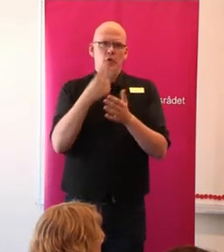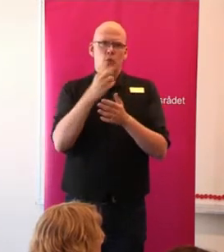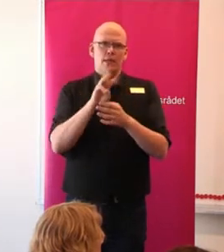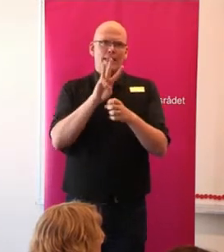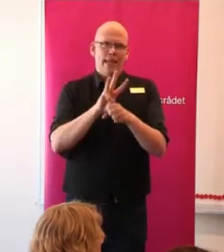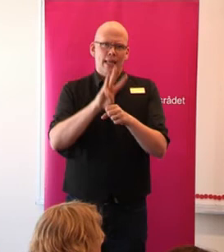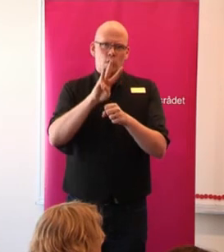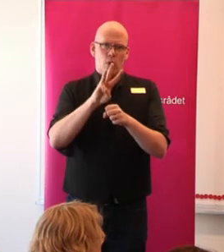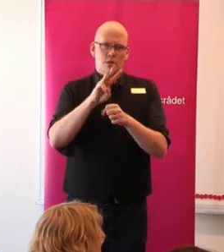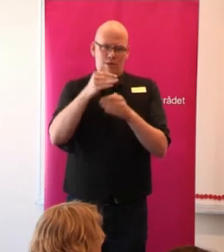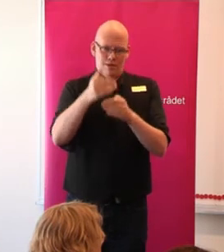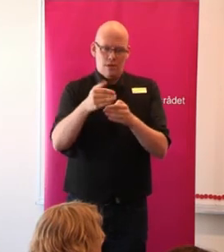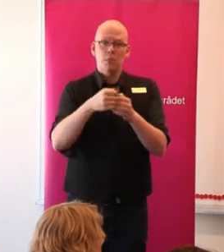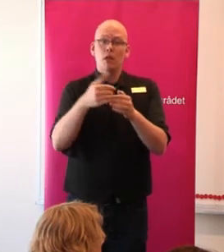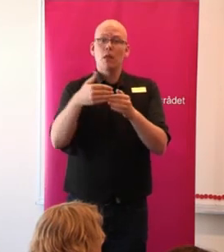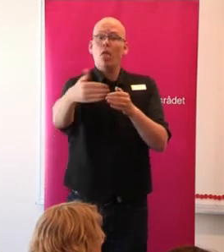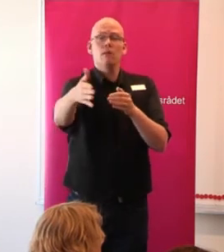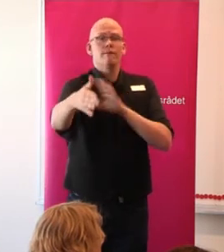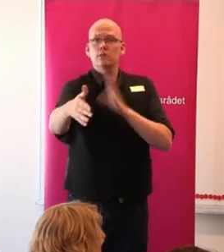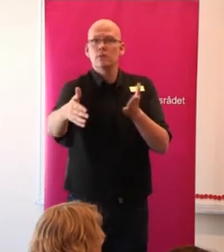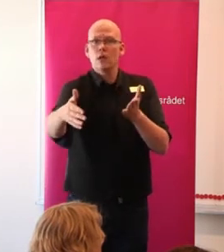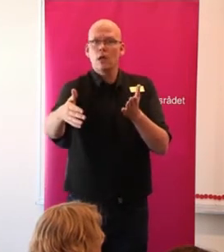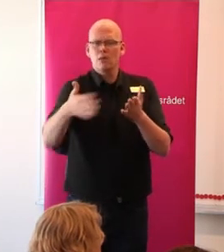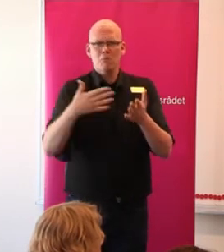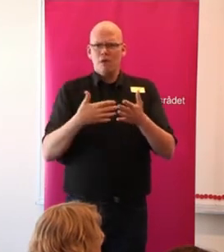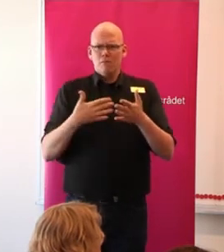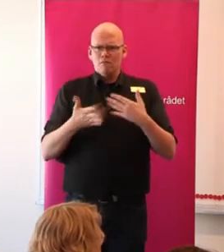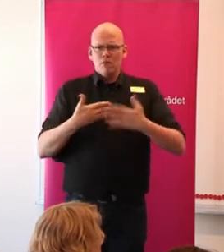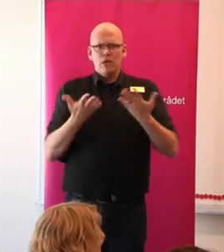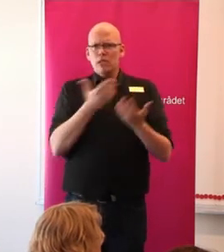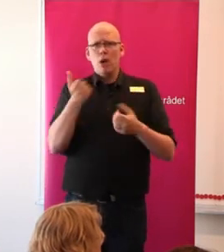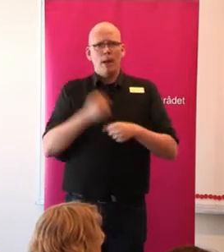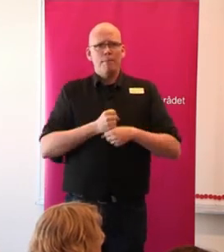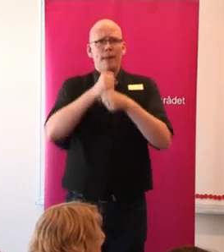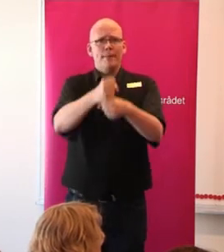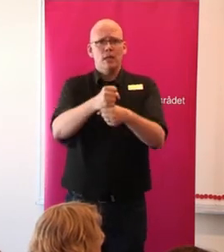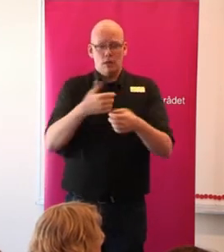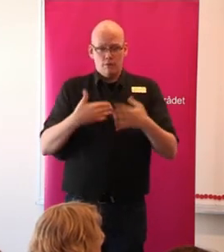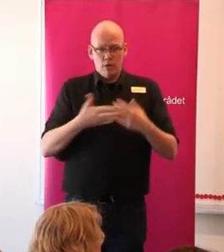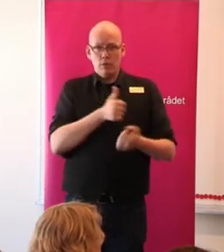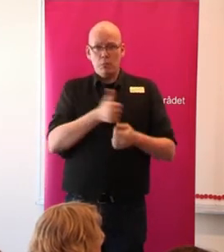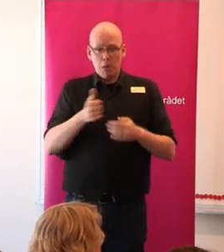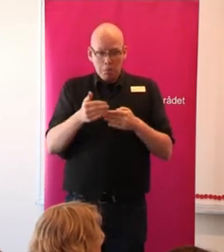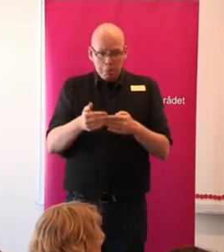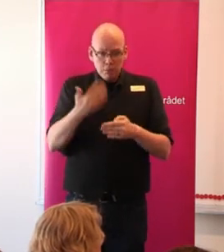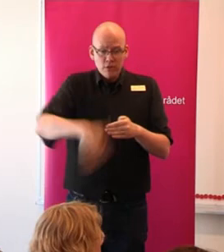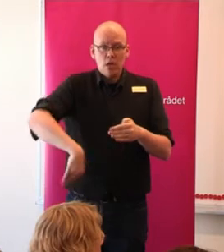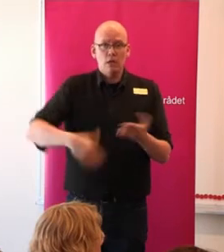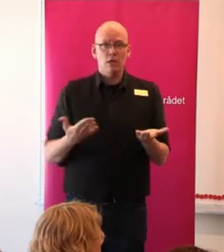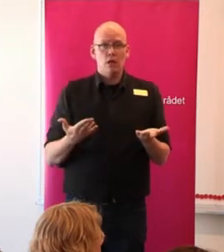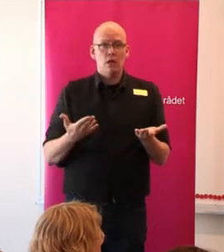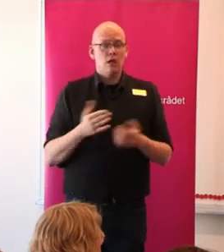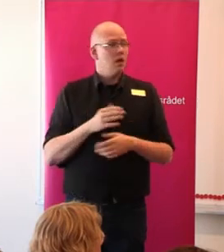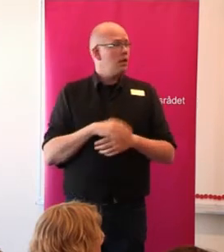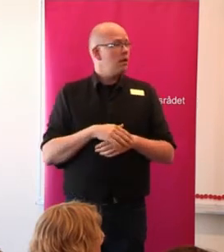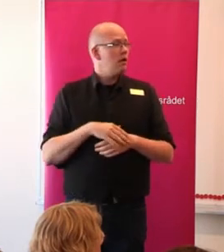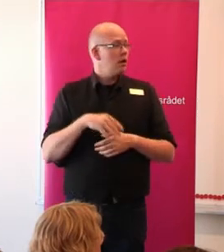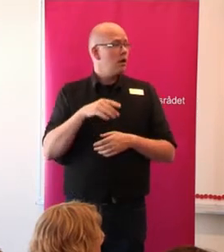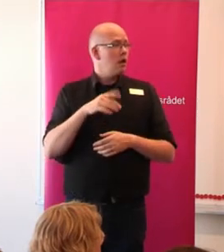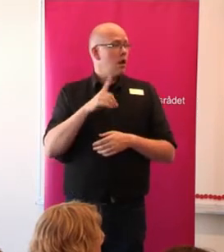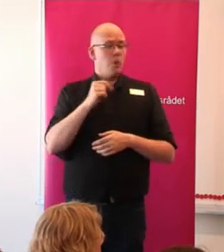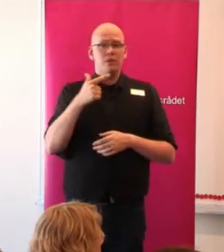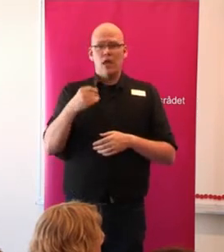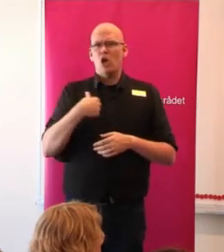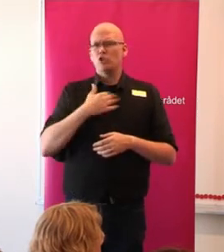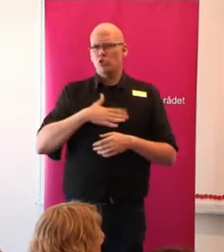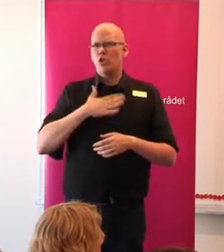inte längre. Vad kommer det sig att man inte bara, det här funkar så bra, nu permanentar vi? Jag tycker att det är klokt att man har gjort på det här sättet. Jag tycker vi har alldeles för mycket av